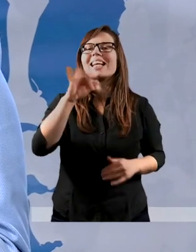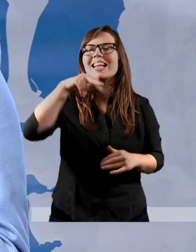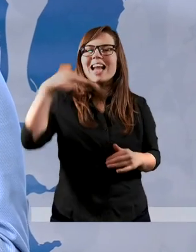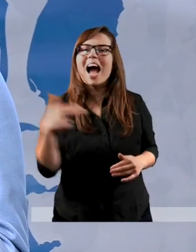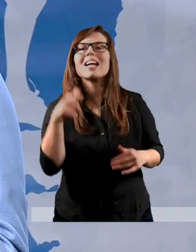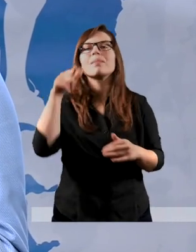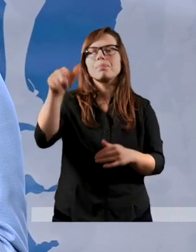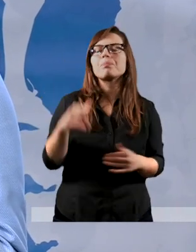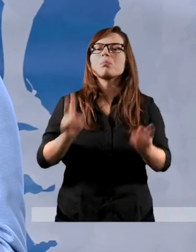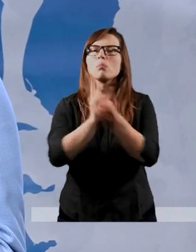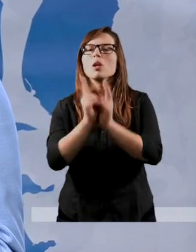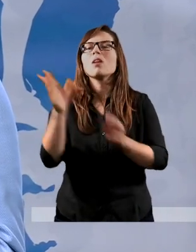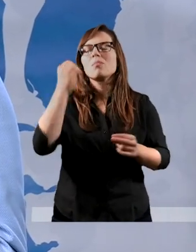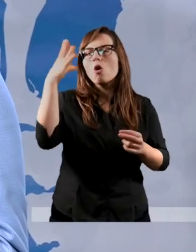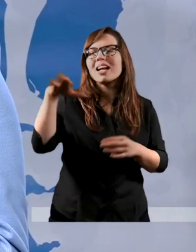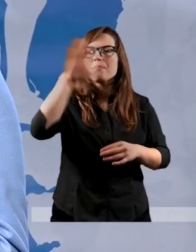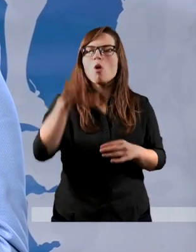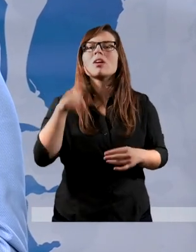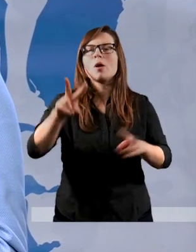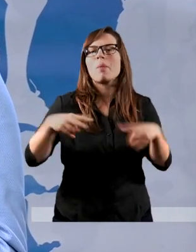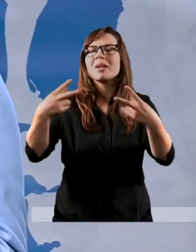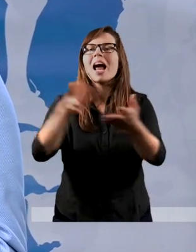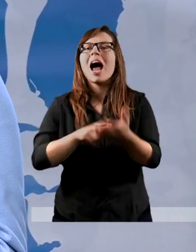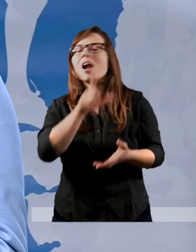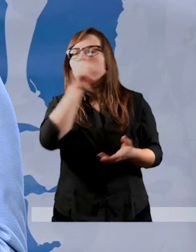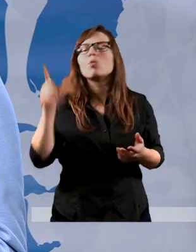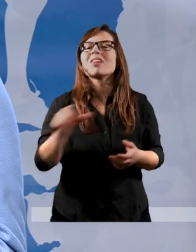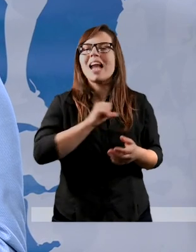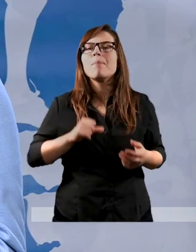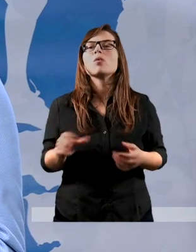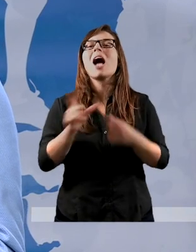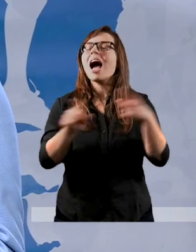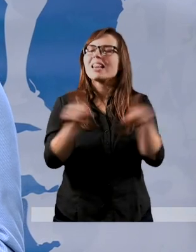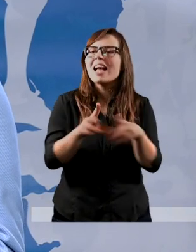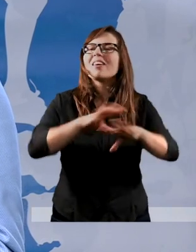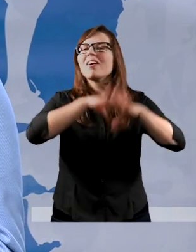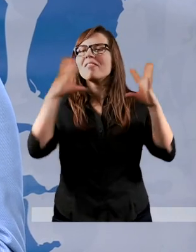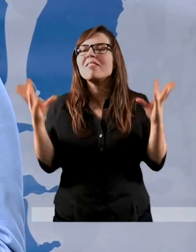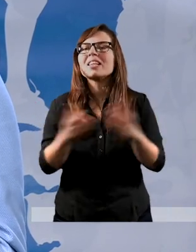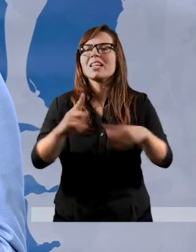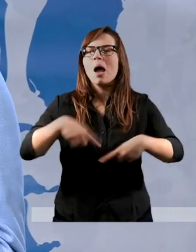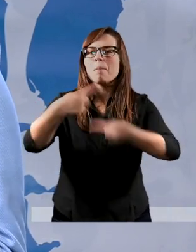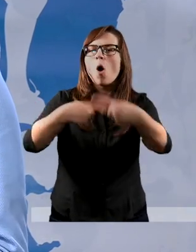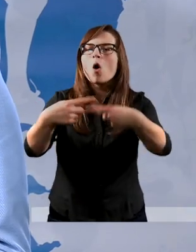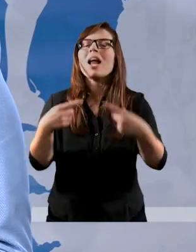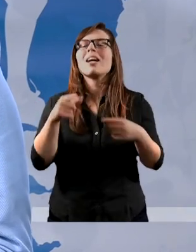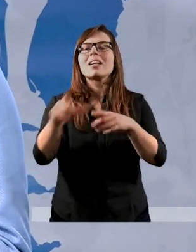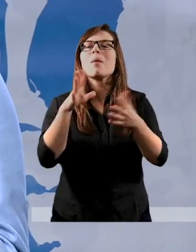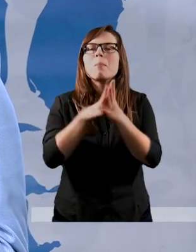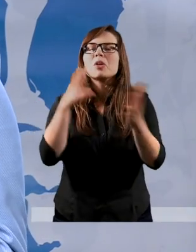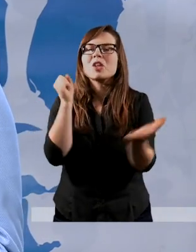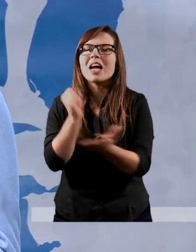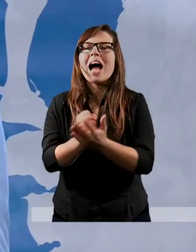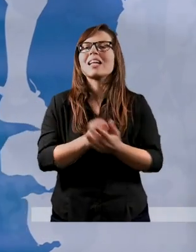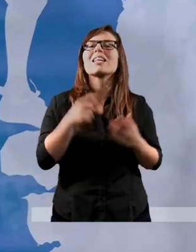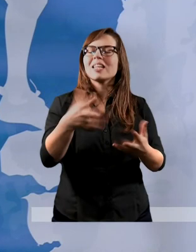następuje spotkanie Mojżesza z Bogiem i Bóg przekazuje ludowi swemu, ale także na wszystkie dalsze pokolenia spisane